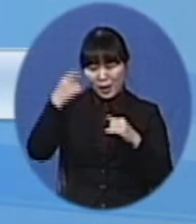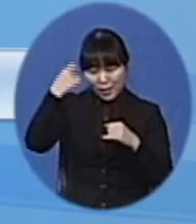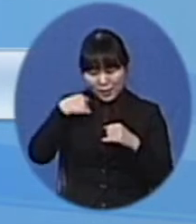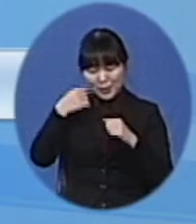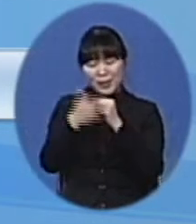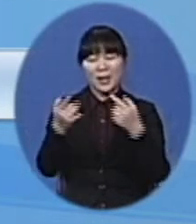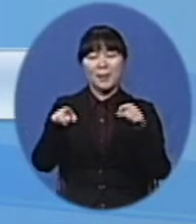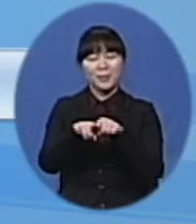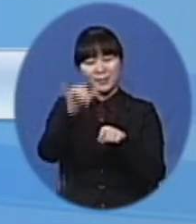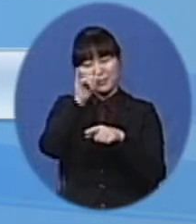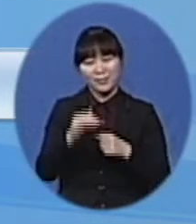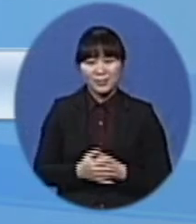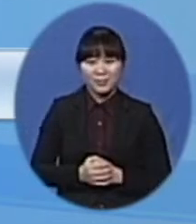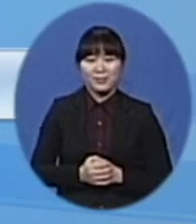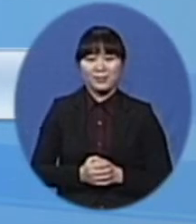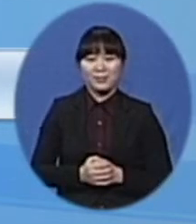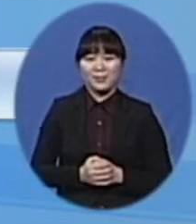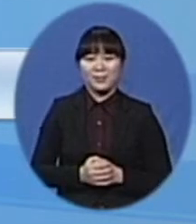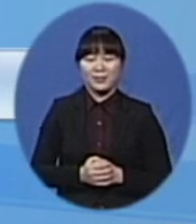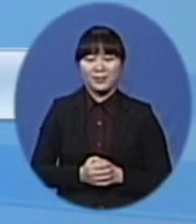등이 담겨 있습니다.